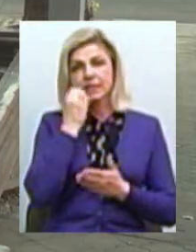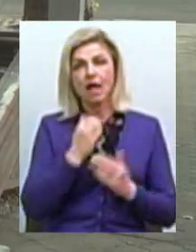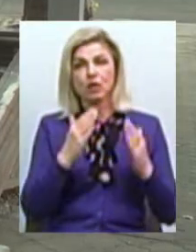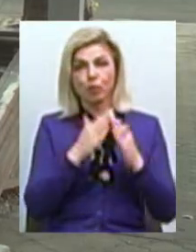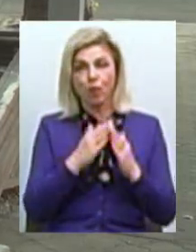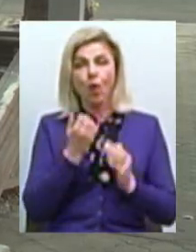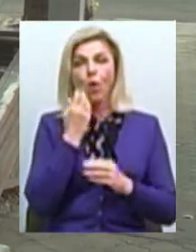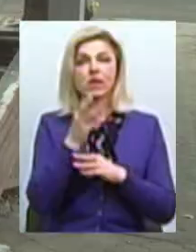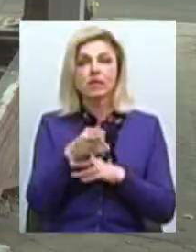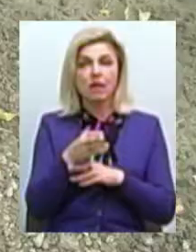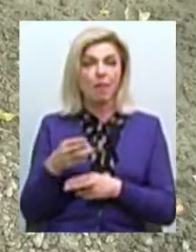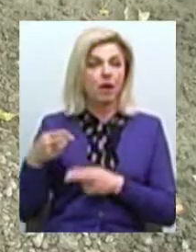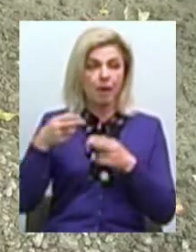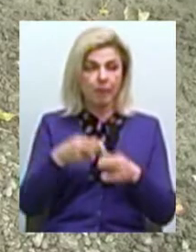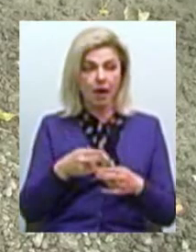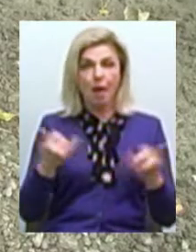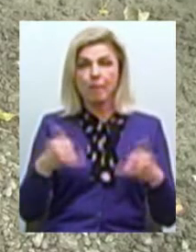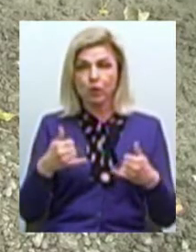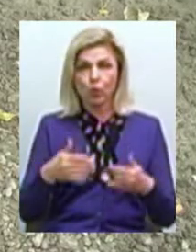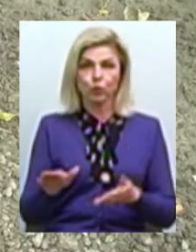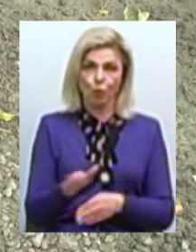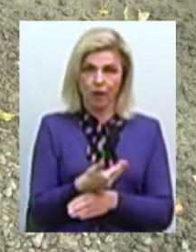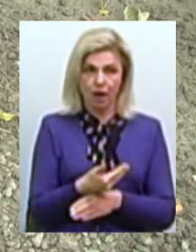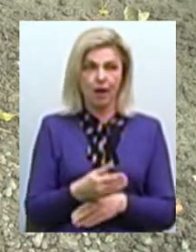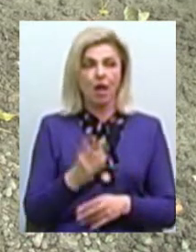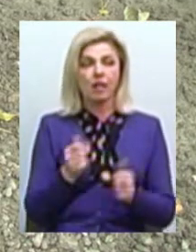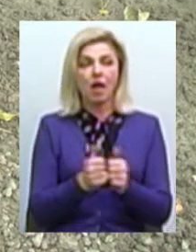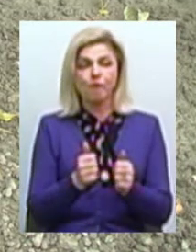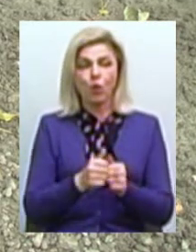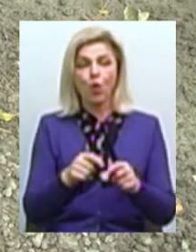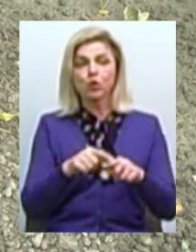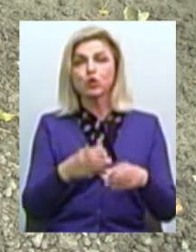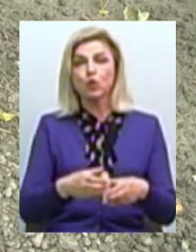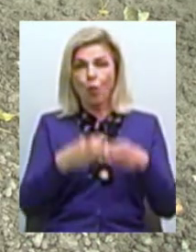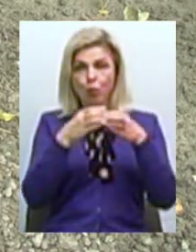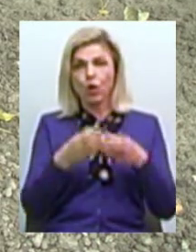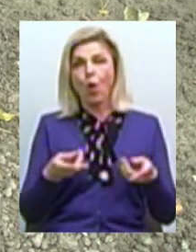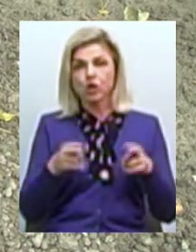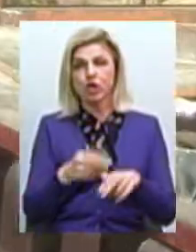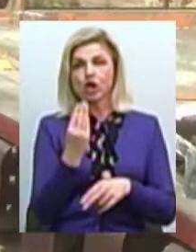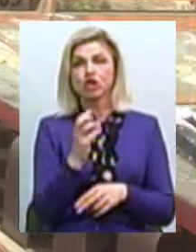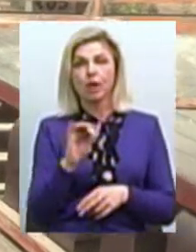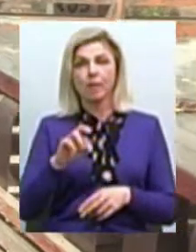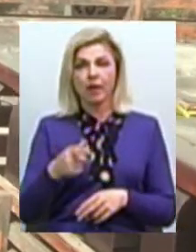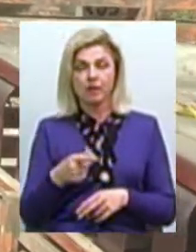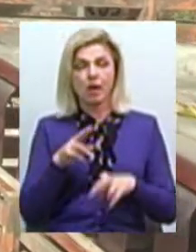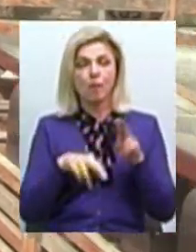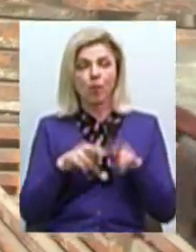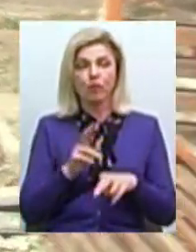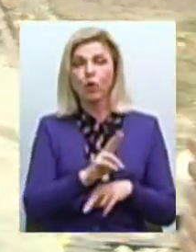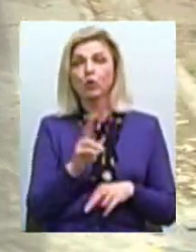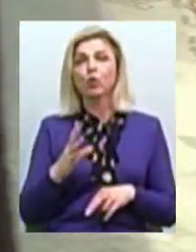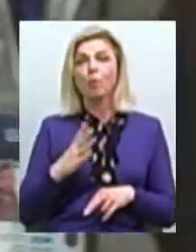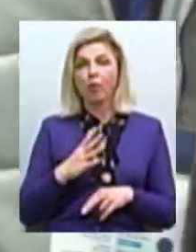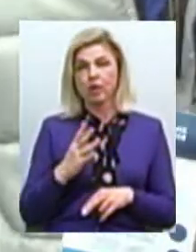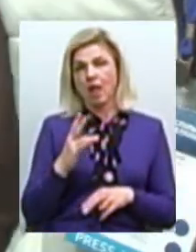група приїхала на місце, бетон з лунок прибрали. Навколо стовбура залишили щебінь. Будівельник, який був на місці, такі зміни